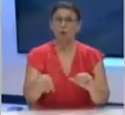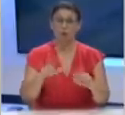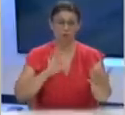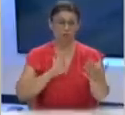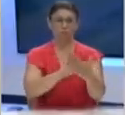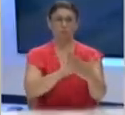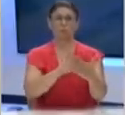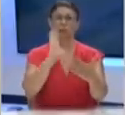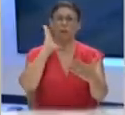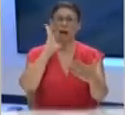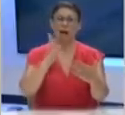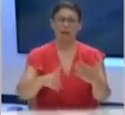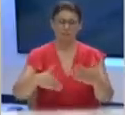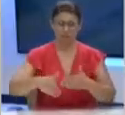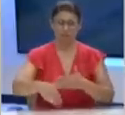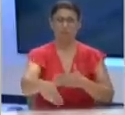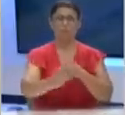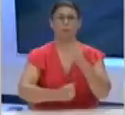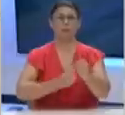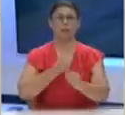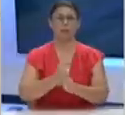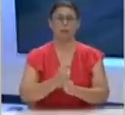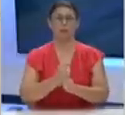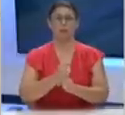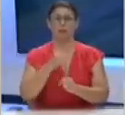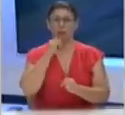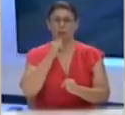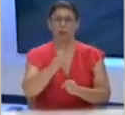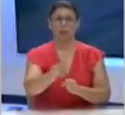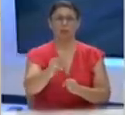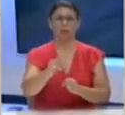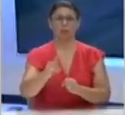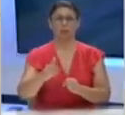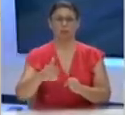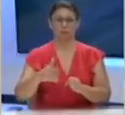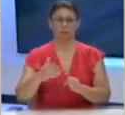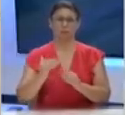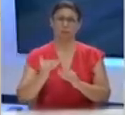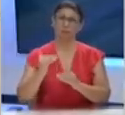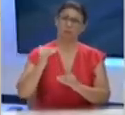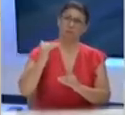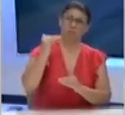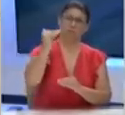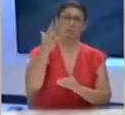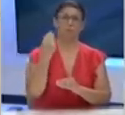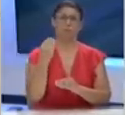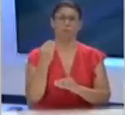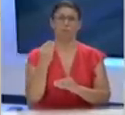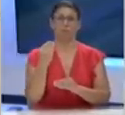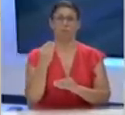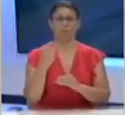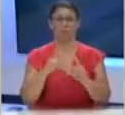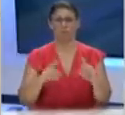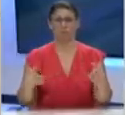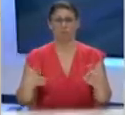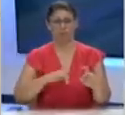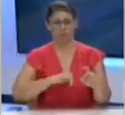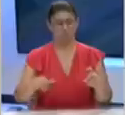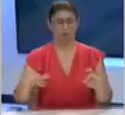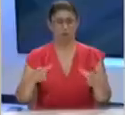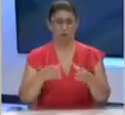αντιμέτωποι συνεχώς και τα επόμενα χρόνια με διαρκώς κλιμακούμενα ακραία φαινόμενα. Ποτέ το κόμμα